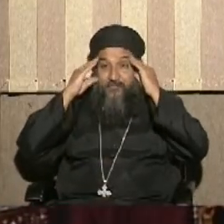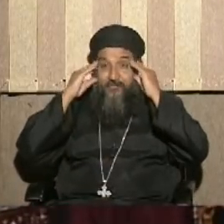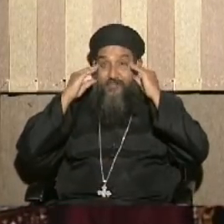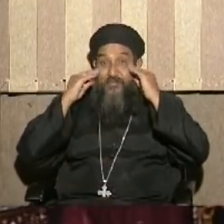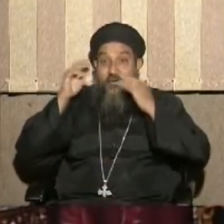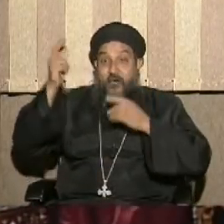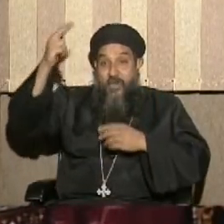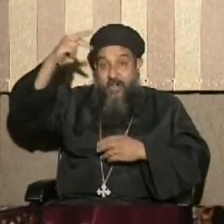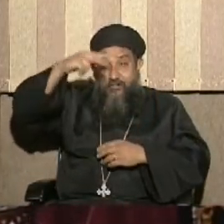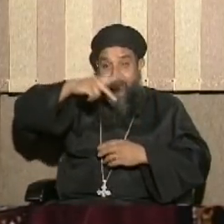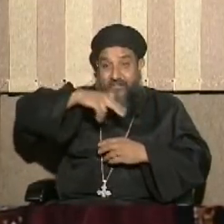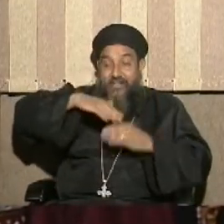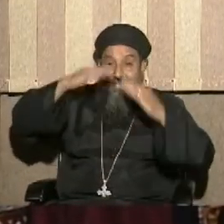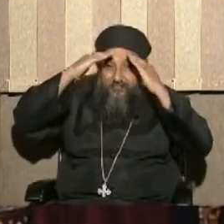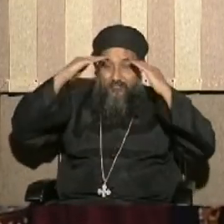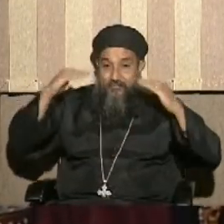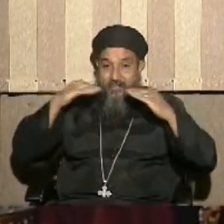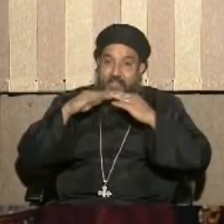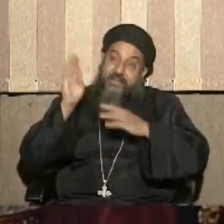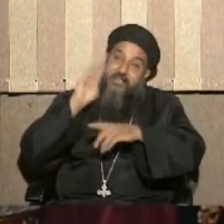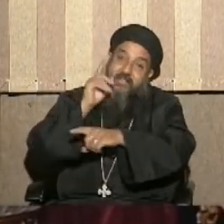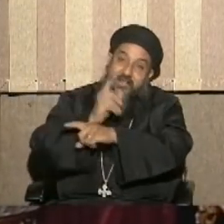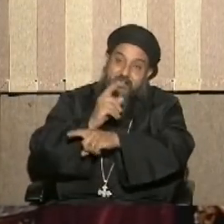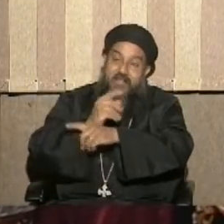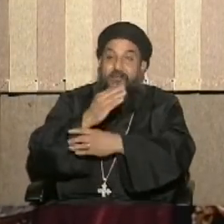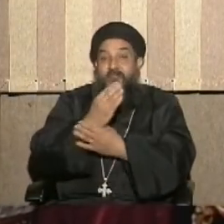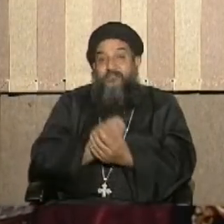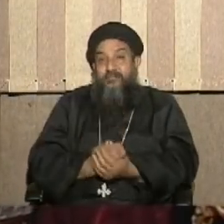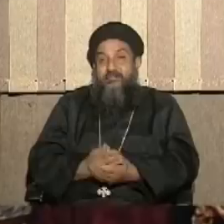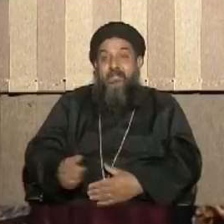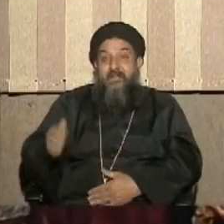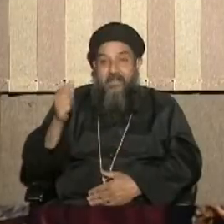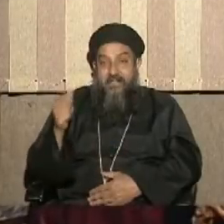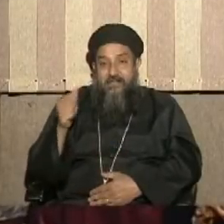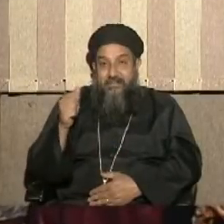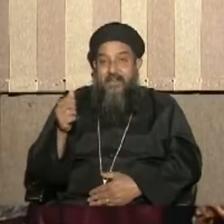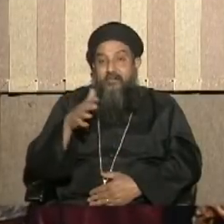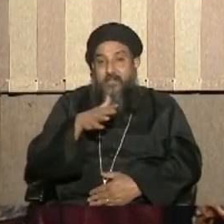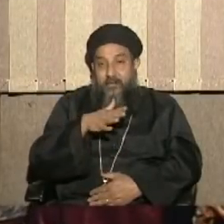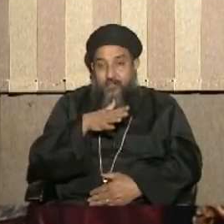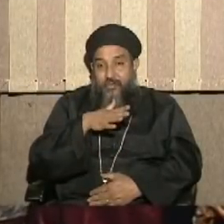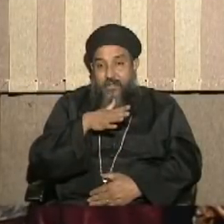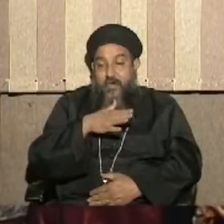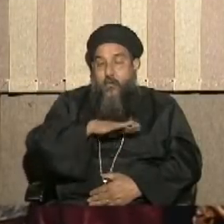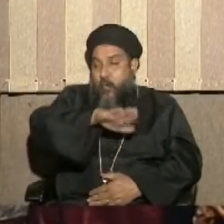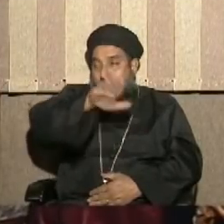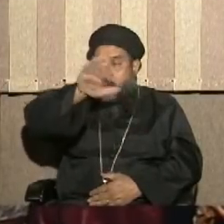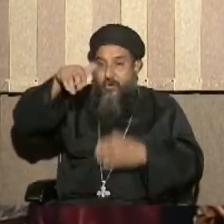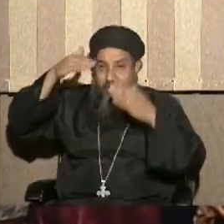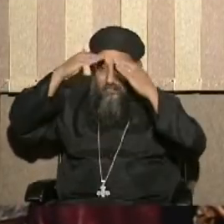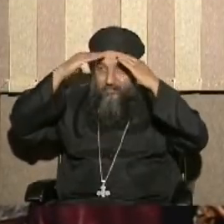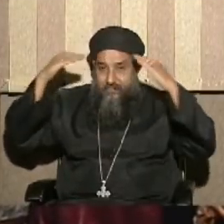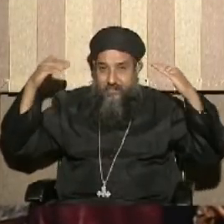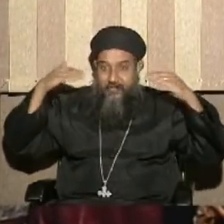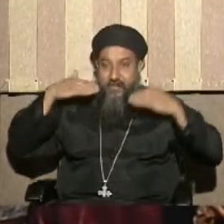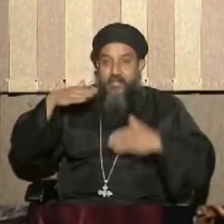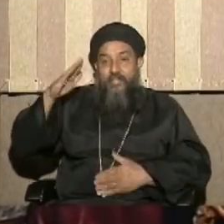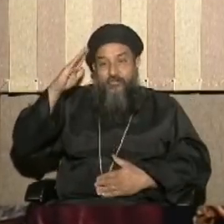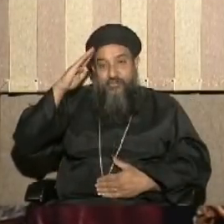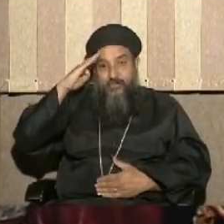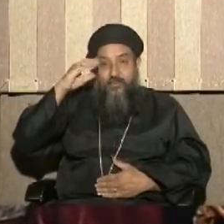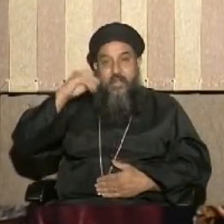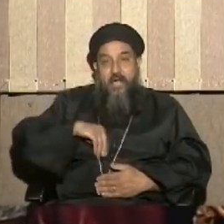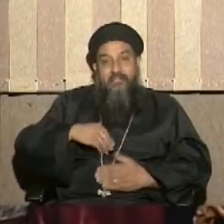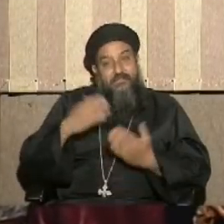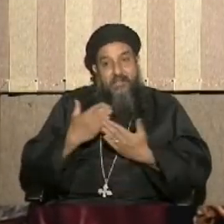مبسوط انك كل ما بتنزل بتيجي للولاد ياخدوا بركه. سلمني على كل الناس وخلوهم يصلوا لي، واذا احتاجوا